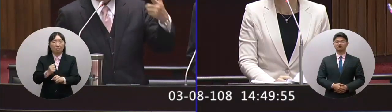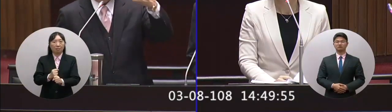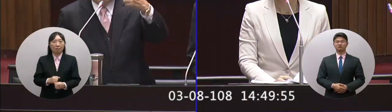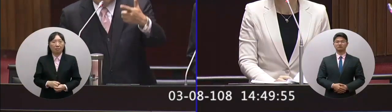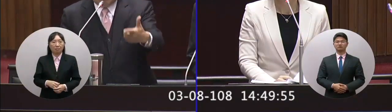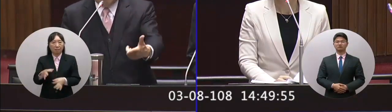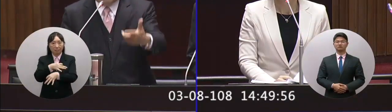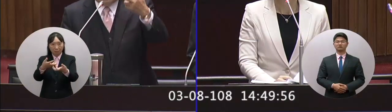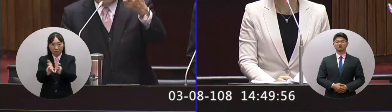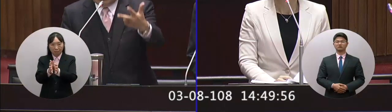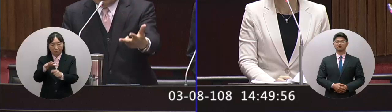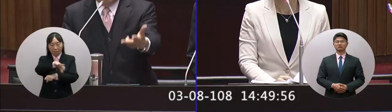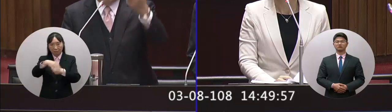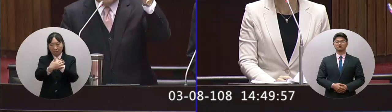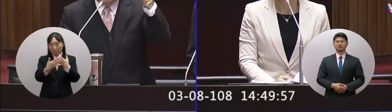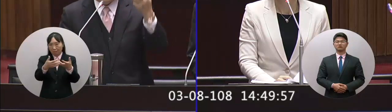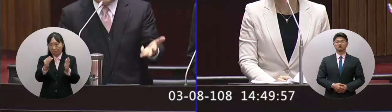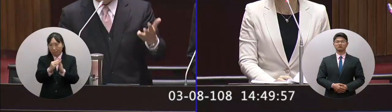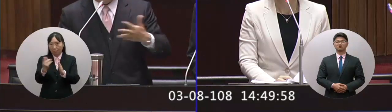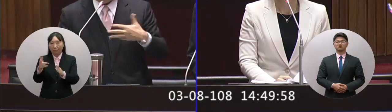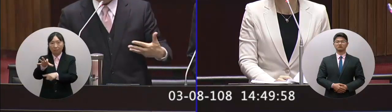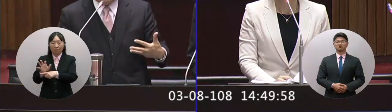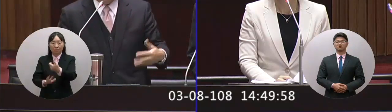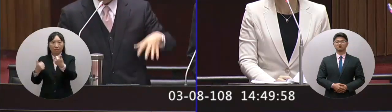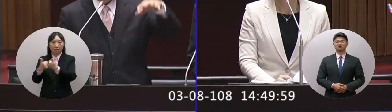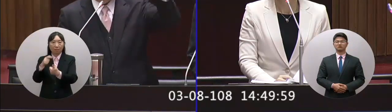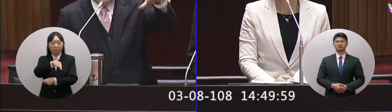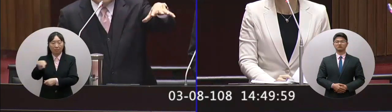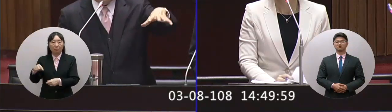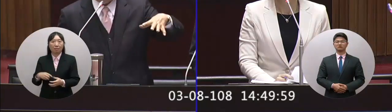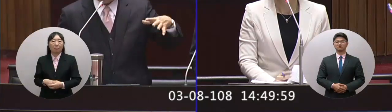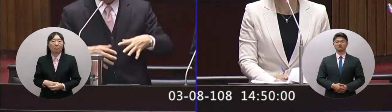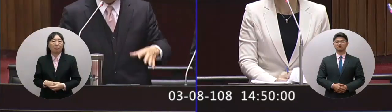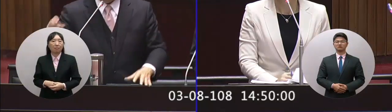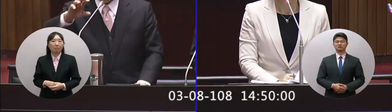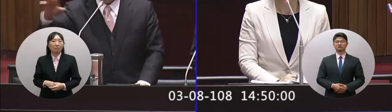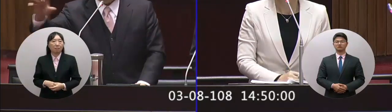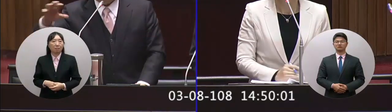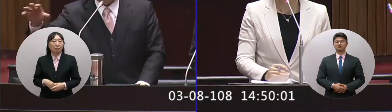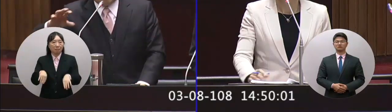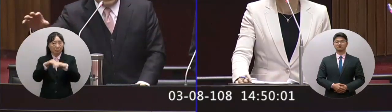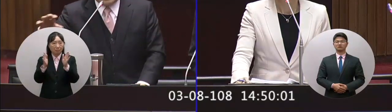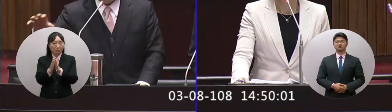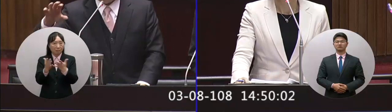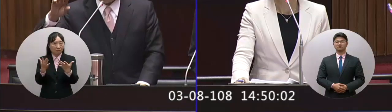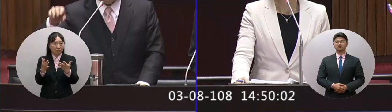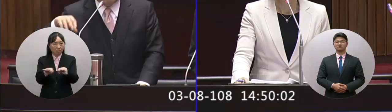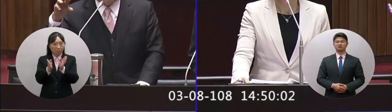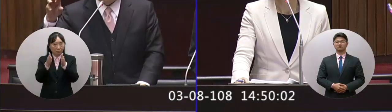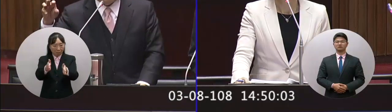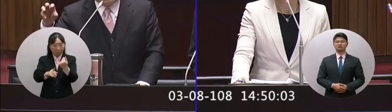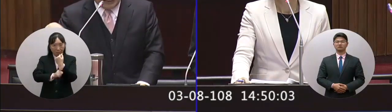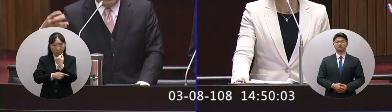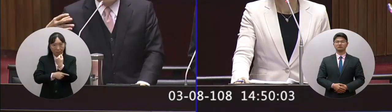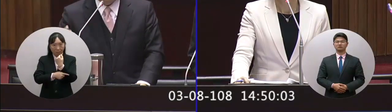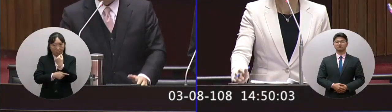济部、环保局、农委会相关部会已经进入法案